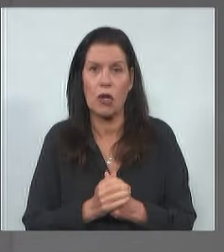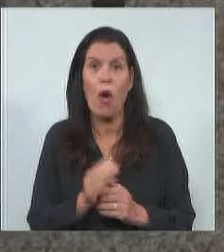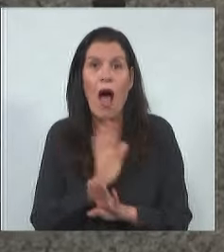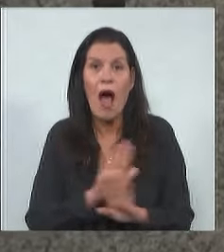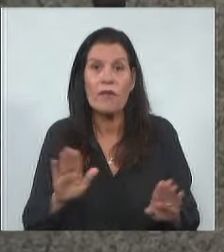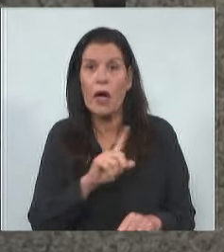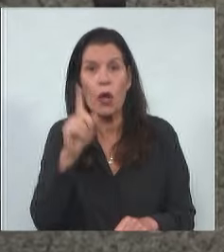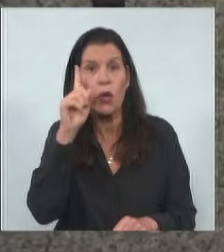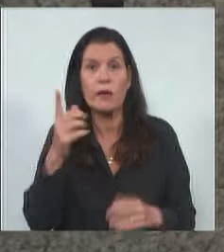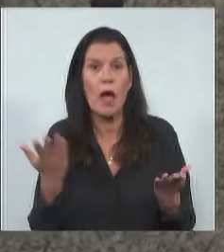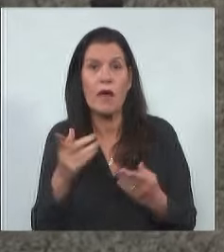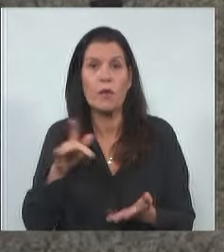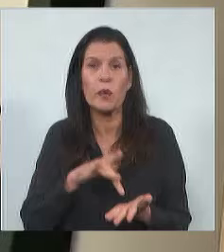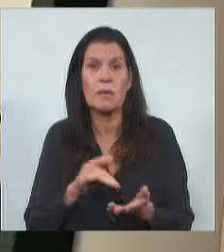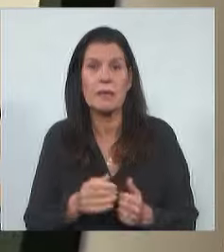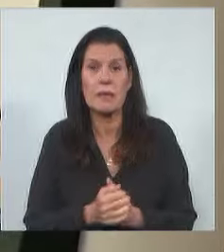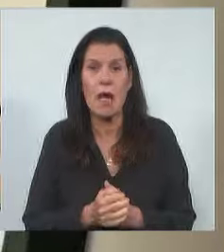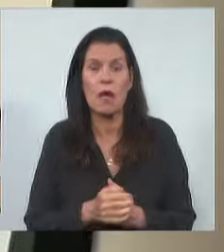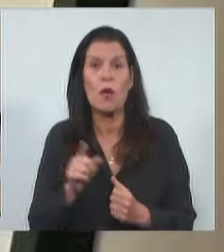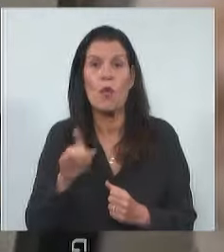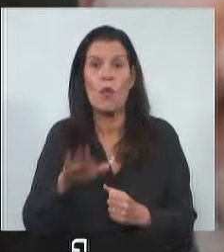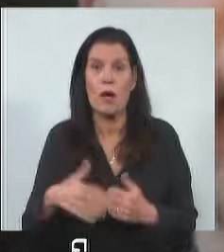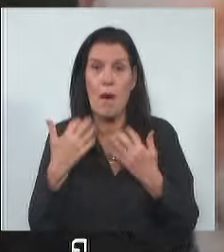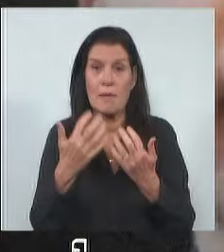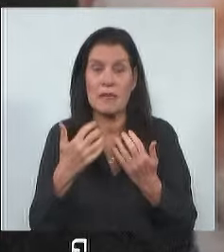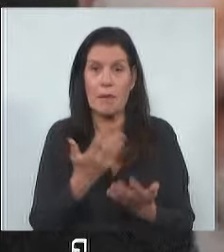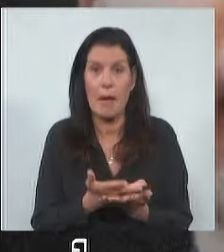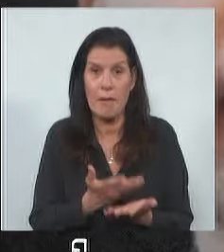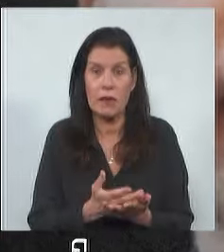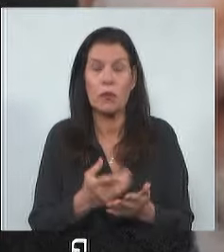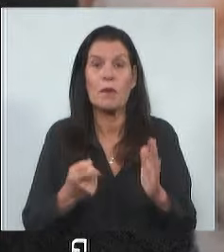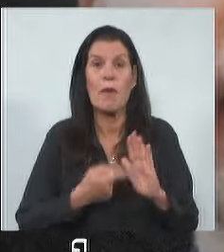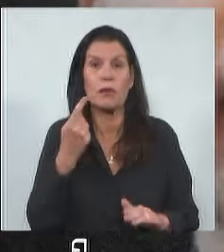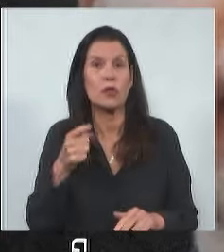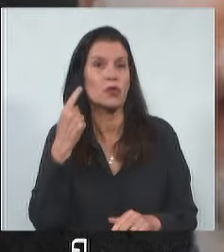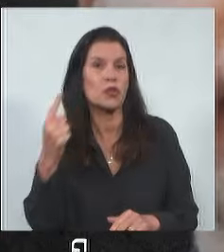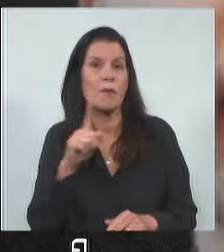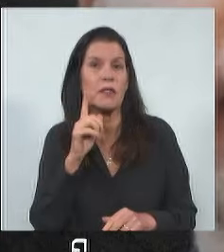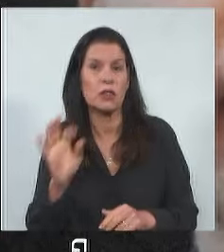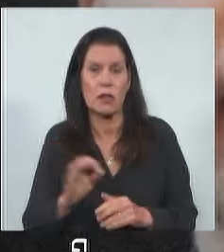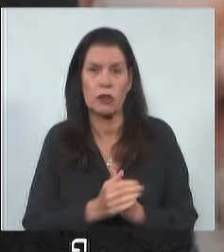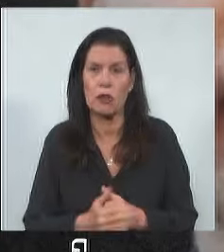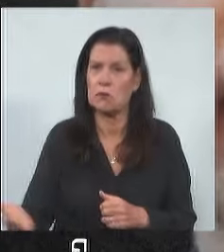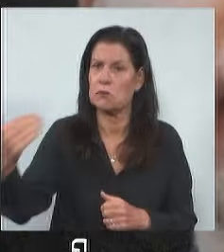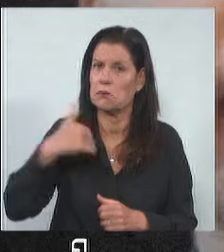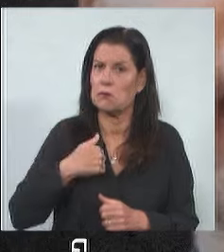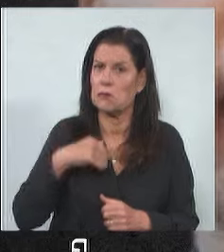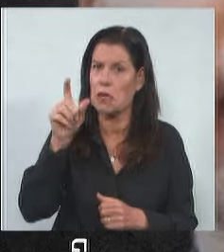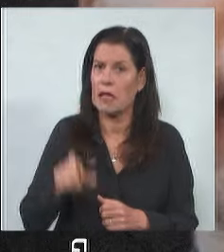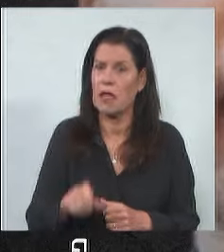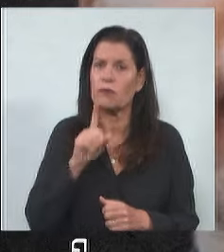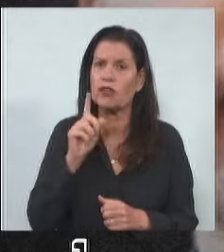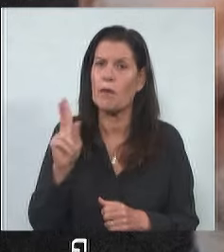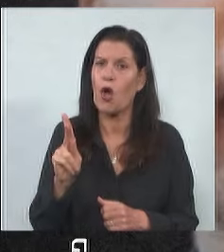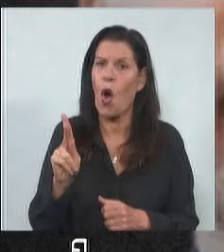נמצא. קוגן מספר בעדות על הפעם הראשונה ששמע את שמו. פנה אליי מישהו שאיני מכיר בשם קובי מהמטה הארצי, כדי לבדוק